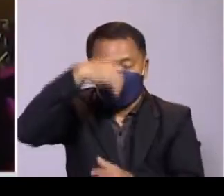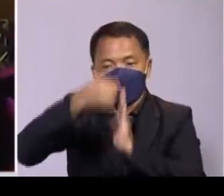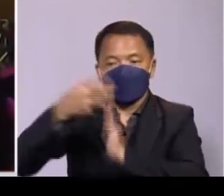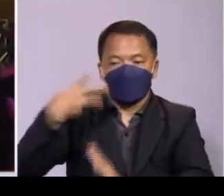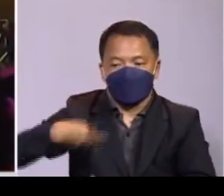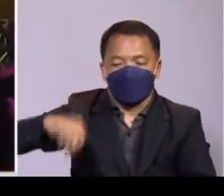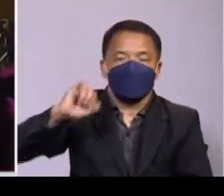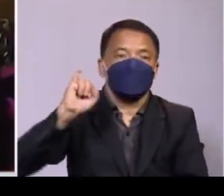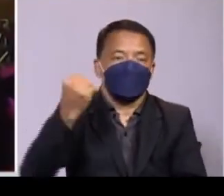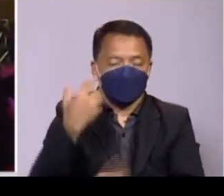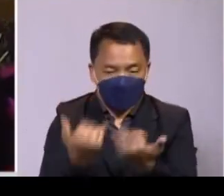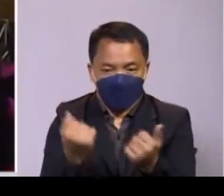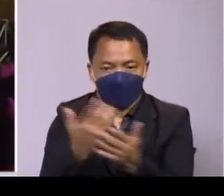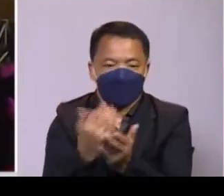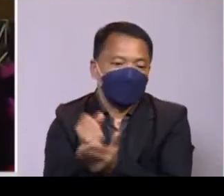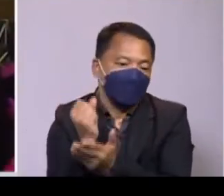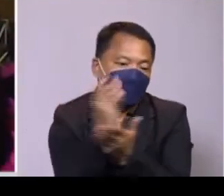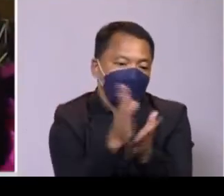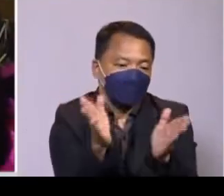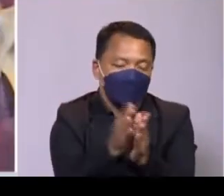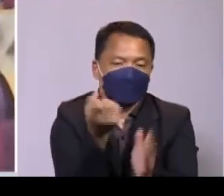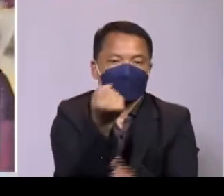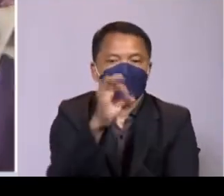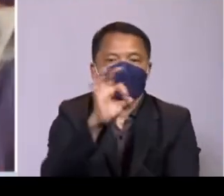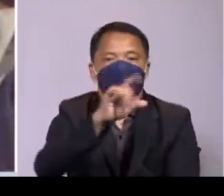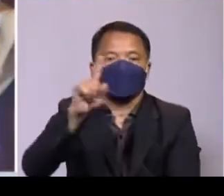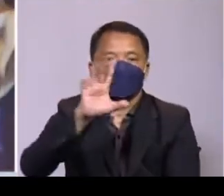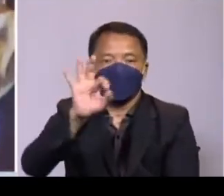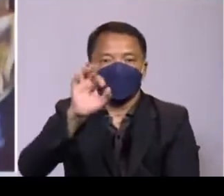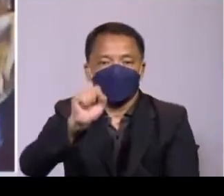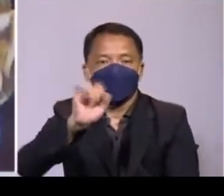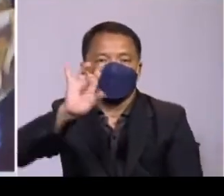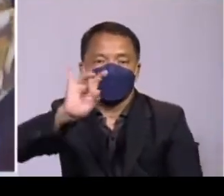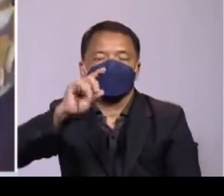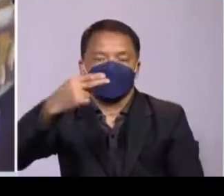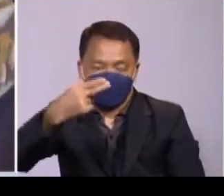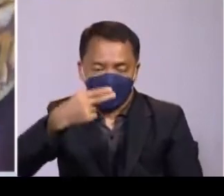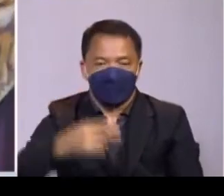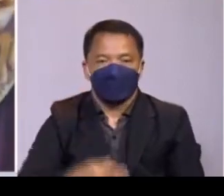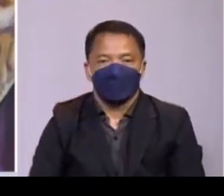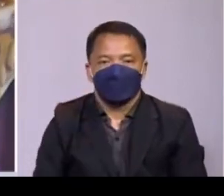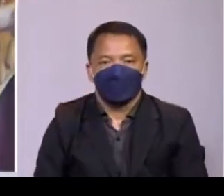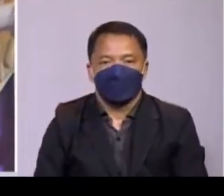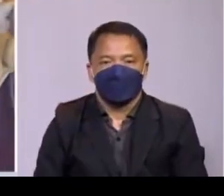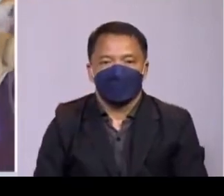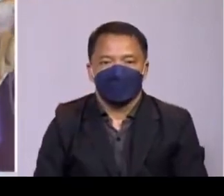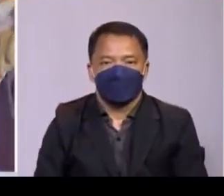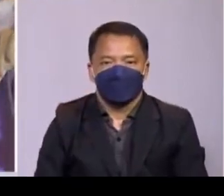าโดยตอนนี้มียอดเงินบริจาคถึง 19,980,000 บาทอีกด้วยค่ะ